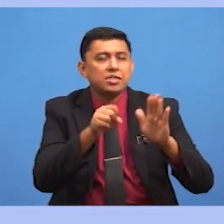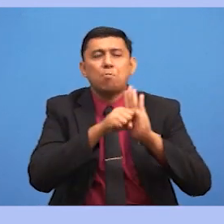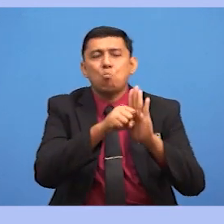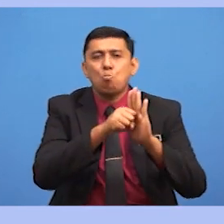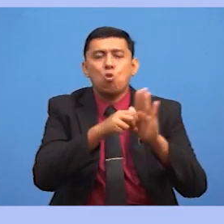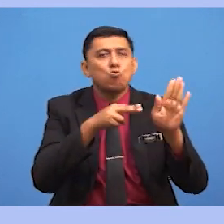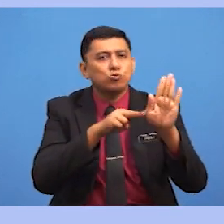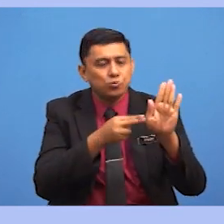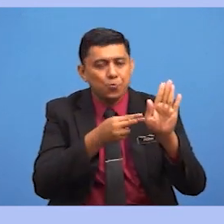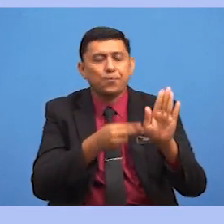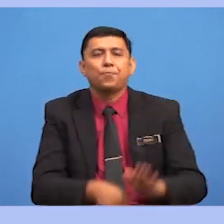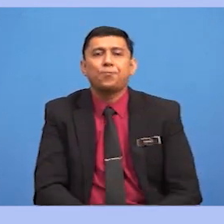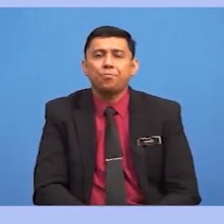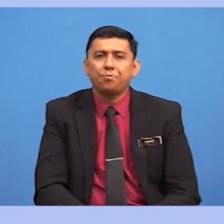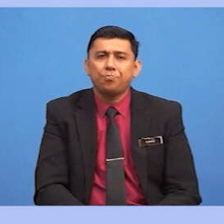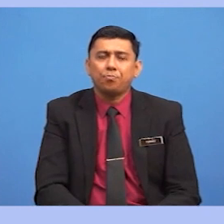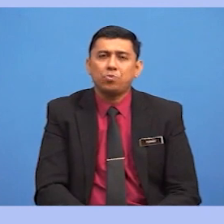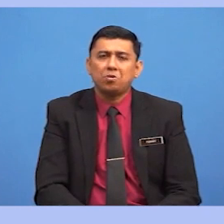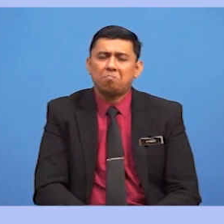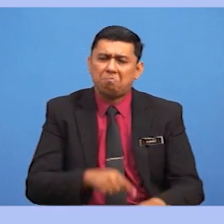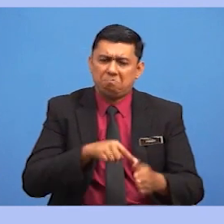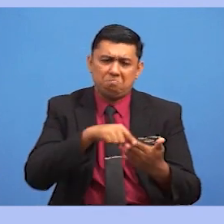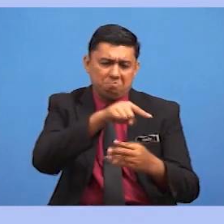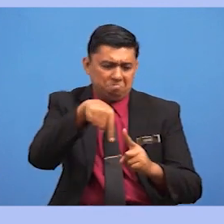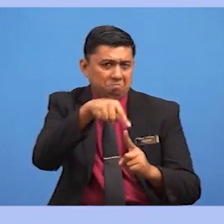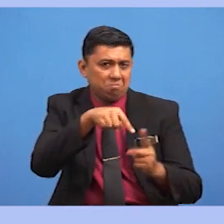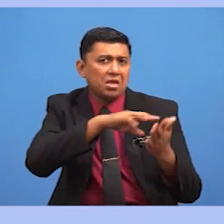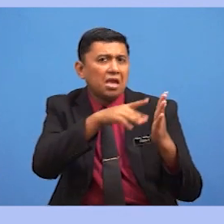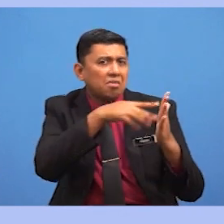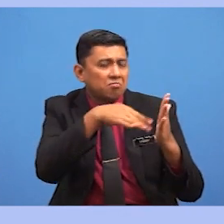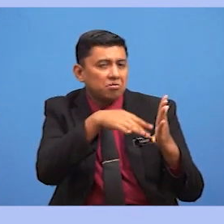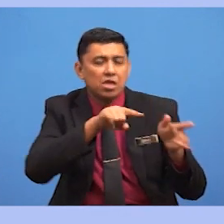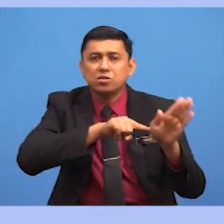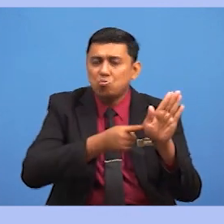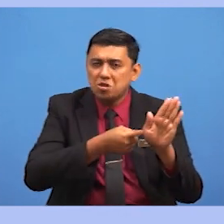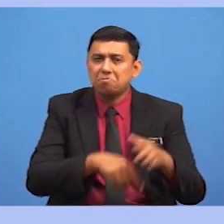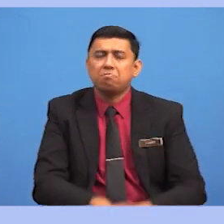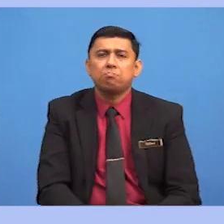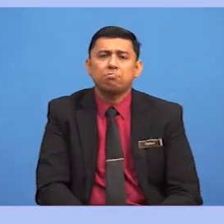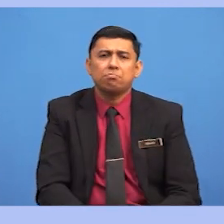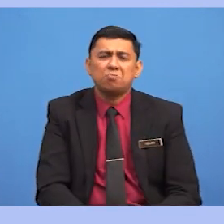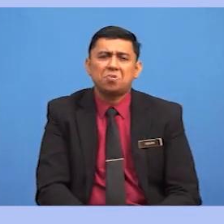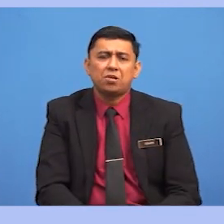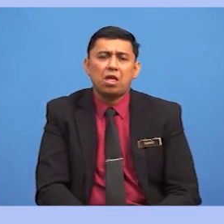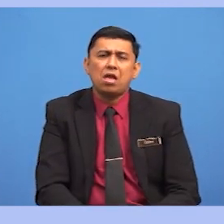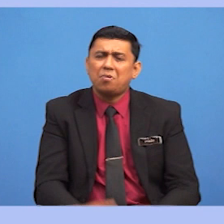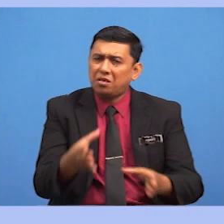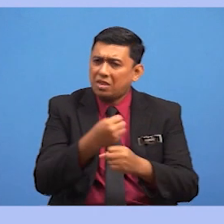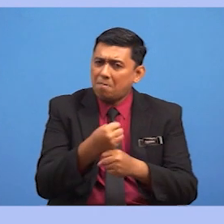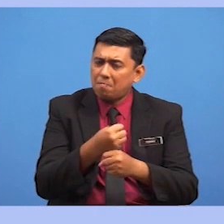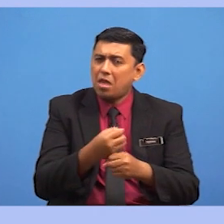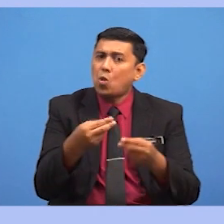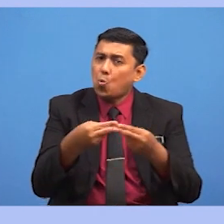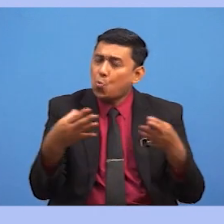unsur. Cuba murid-murid kaji semula jadual berkala unsur moden ini. Dapatkah murid-murid